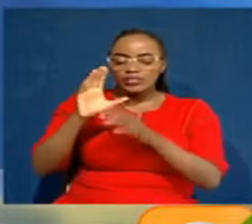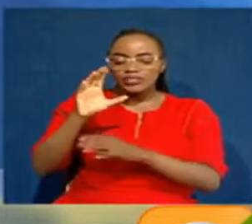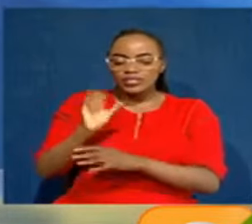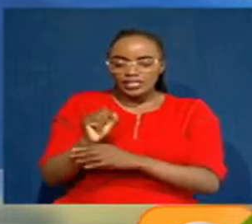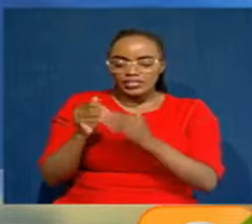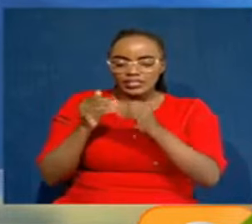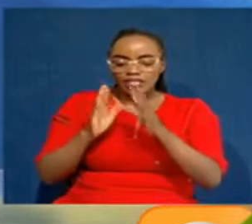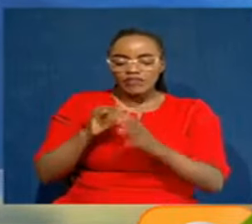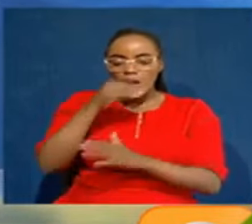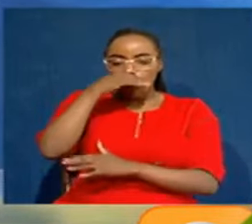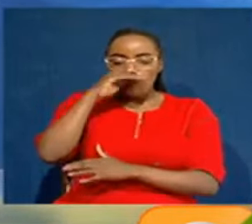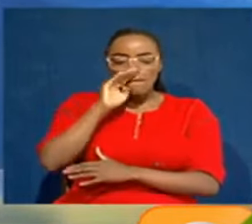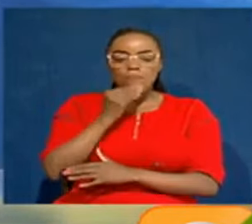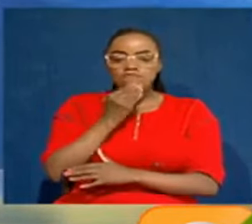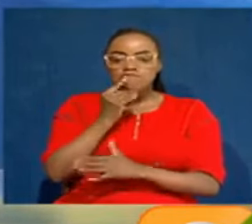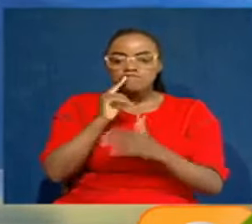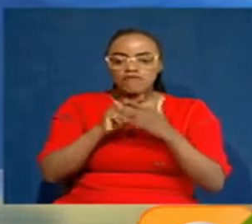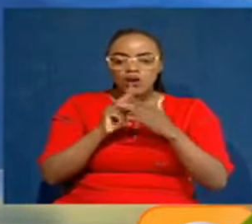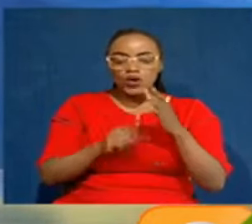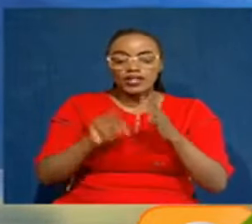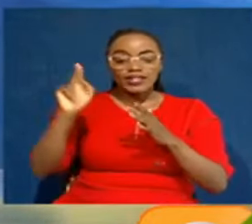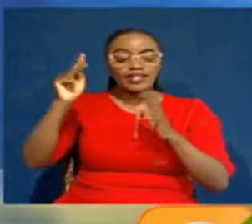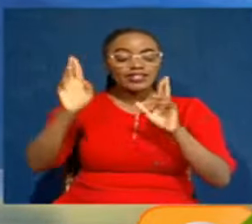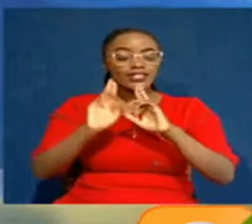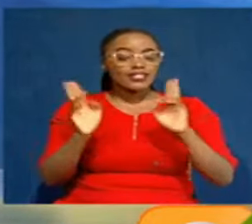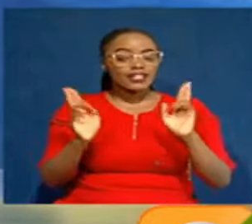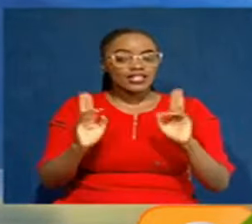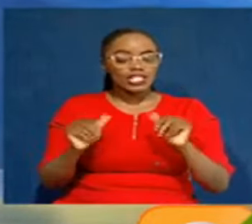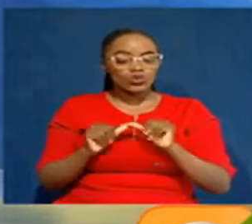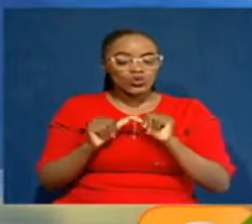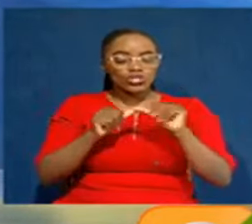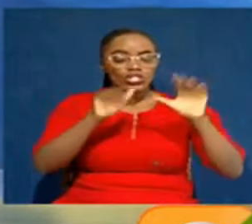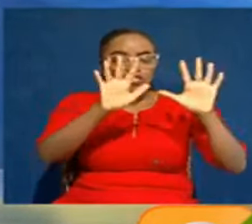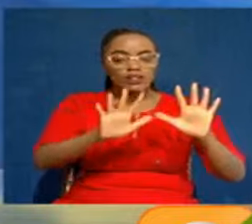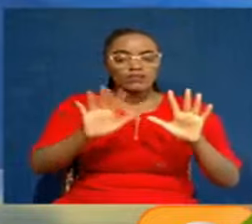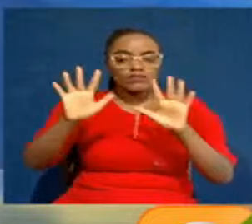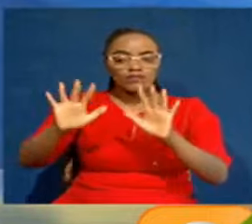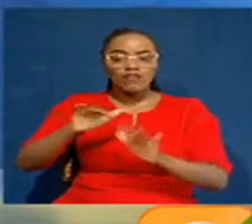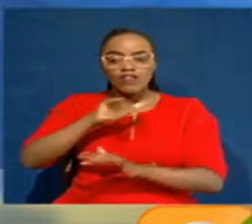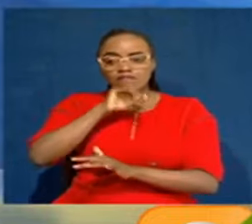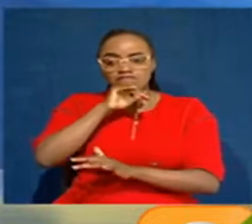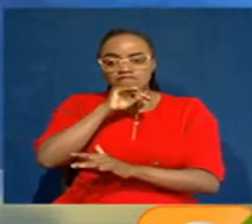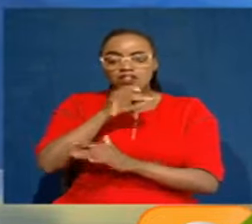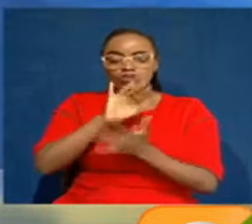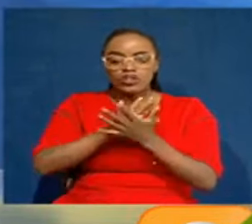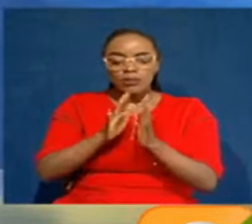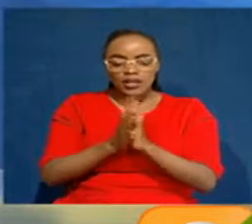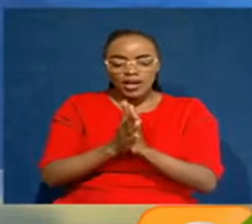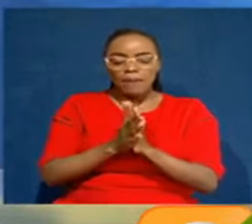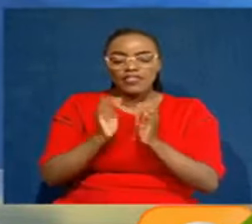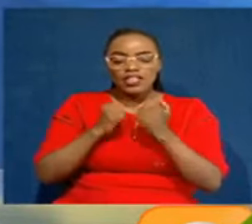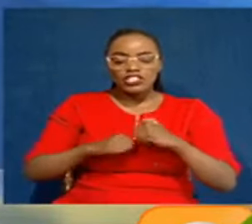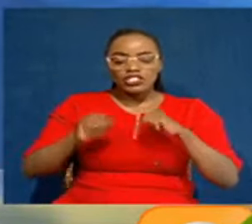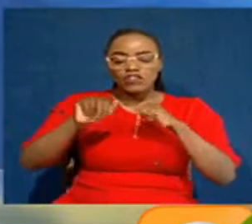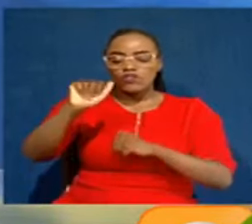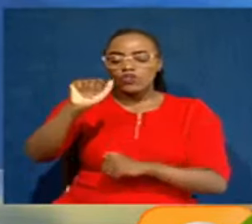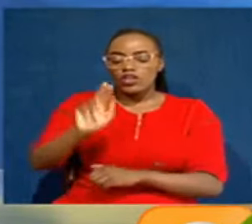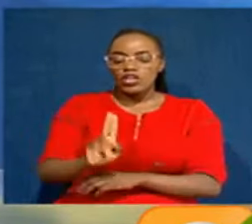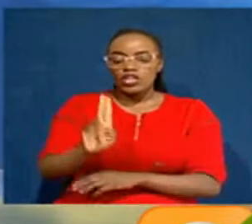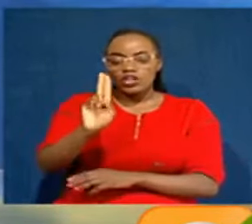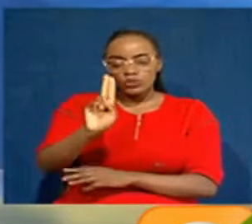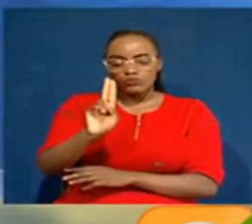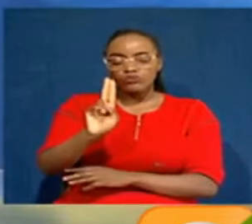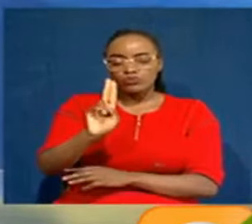Musalia Mudavadi amesema kwamba Kenya iko tayari kuendesha kampeni za Raila Odinga kuwa mwenyekiti wa tume ya muungano wa Umoja wa